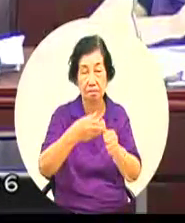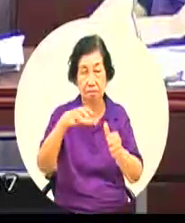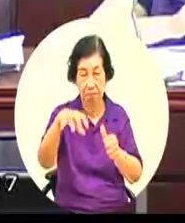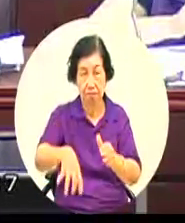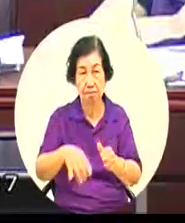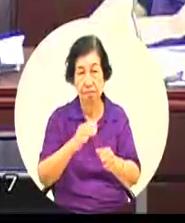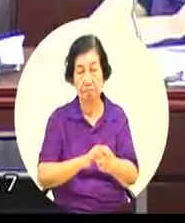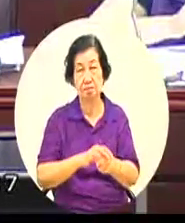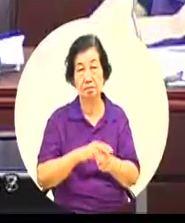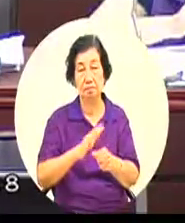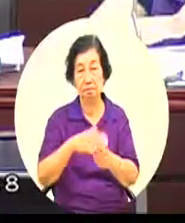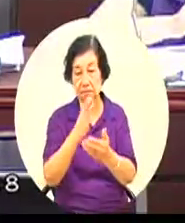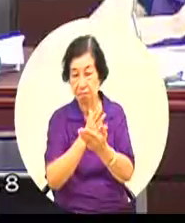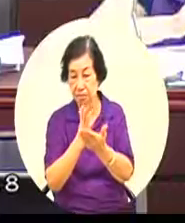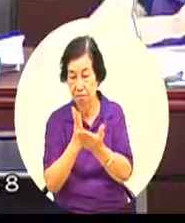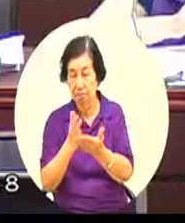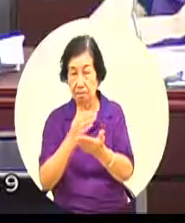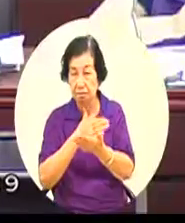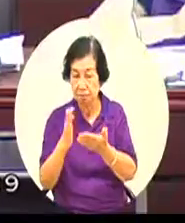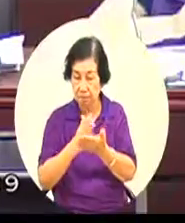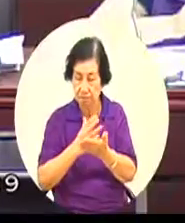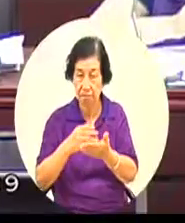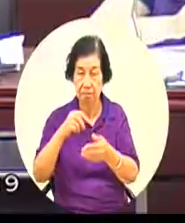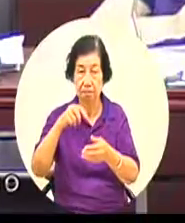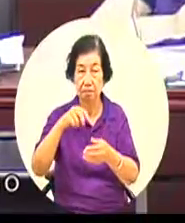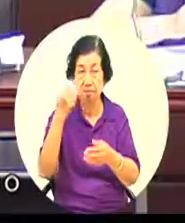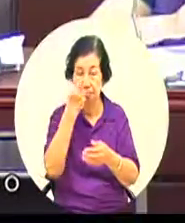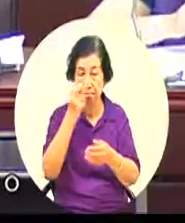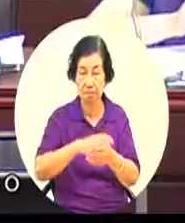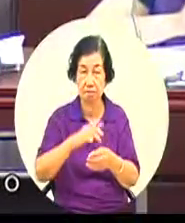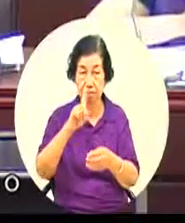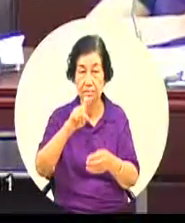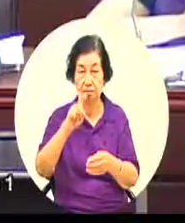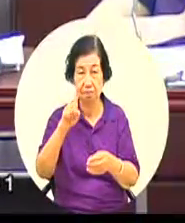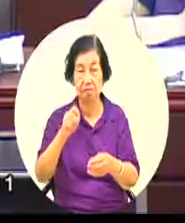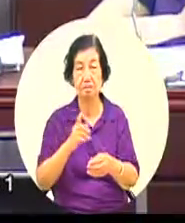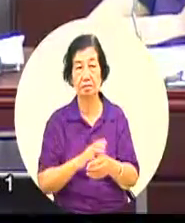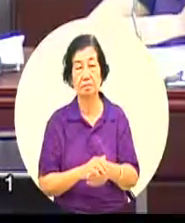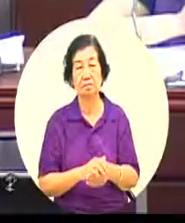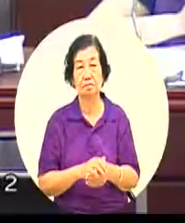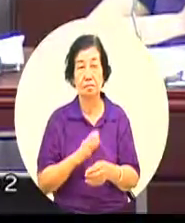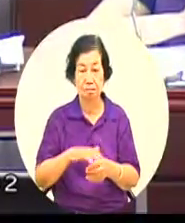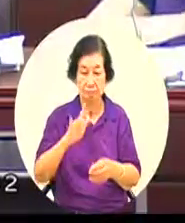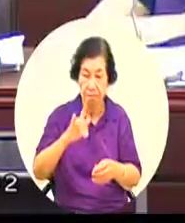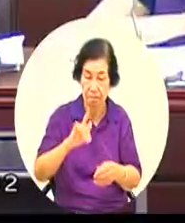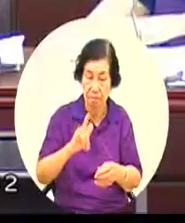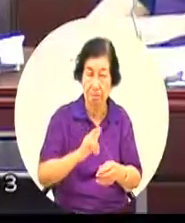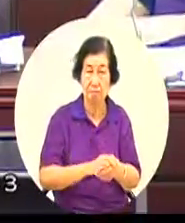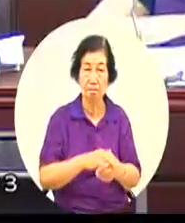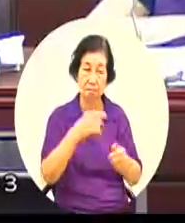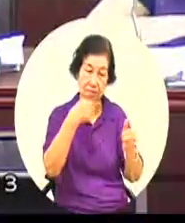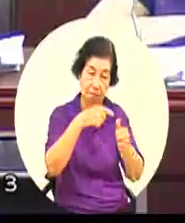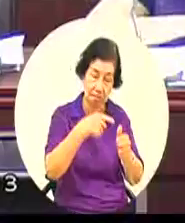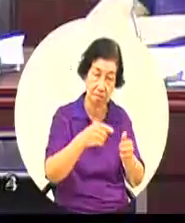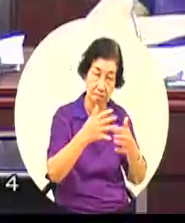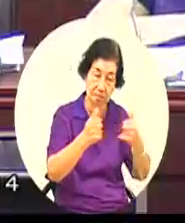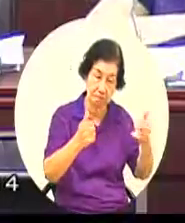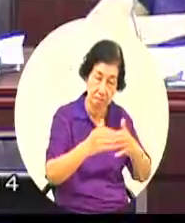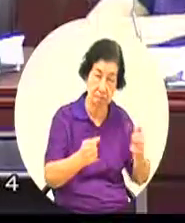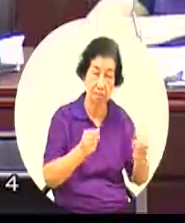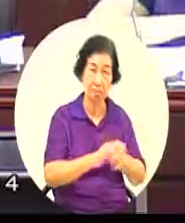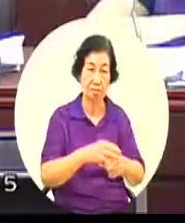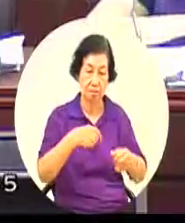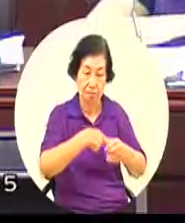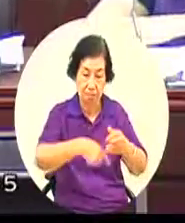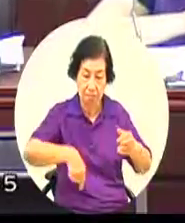只有11项，那老师会用心放在教学上的转变上，那另外在学生身心灵成长阶段的关怀要